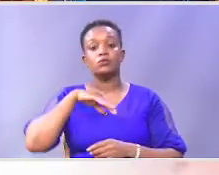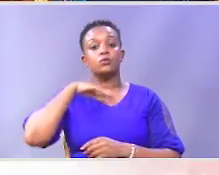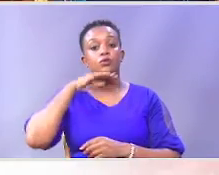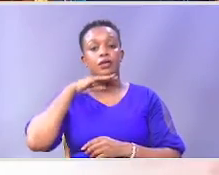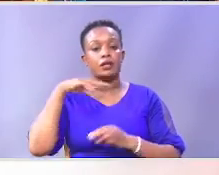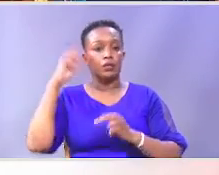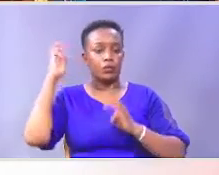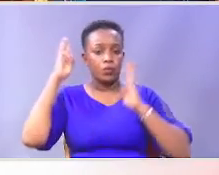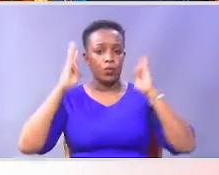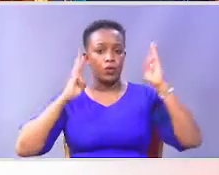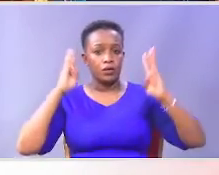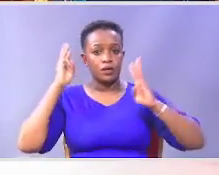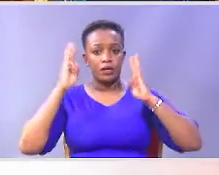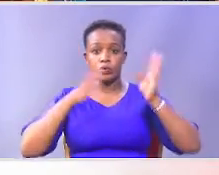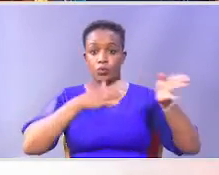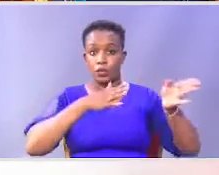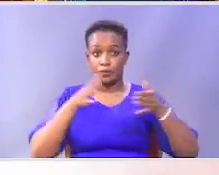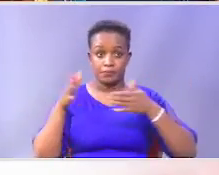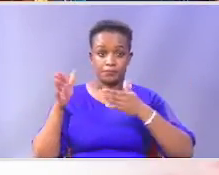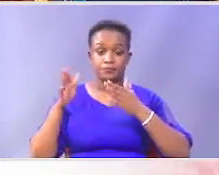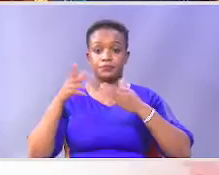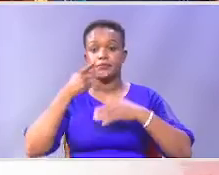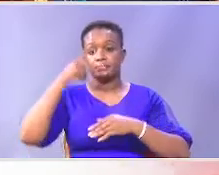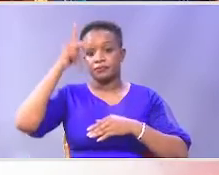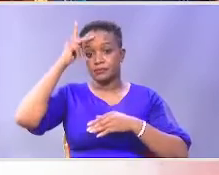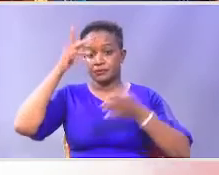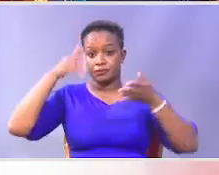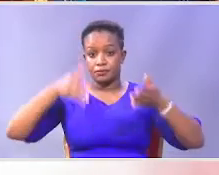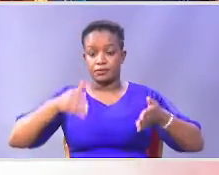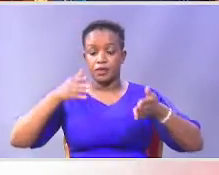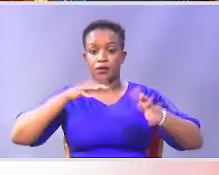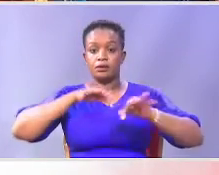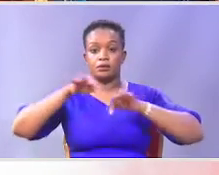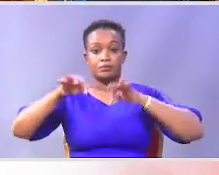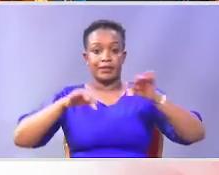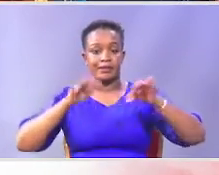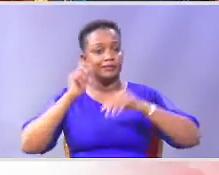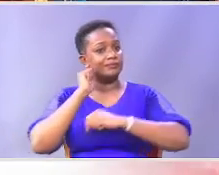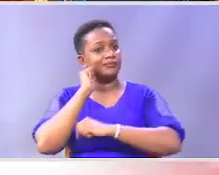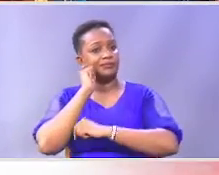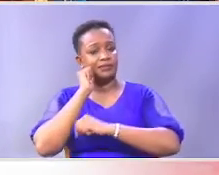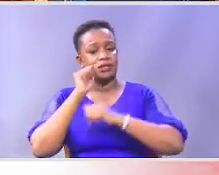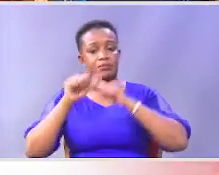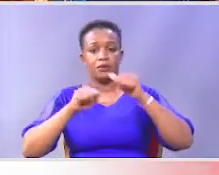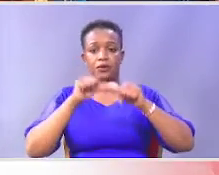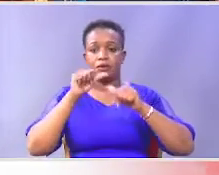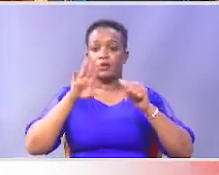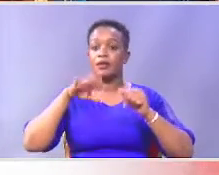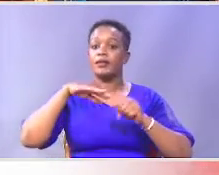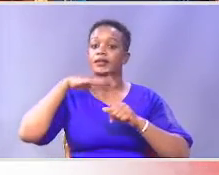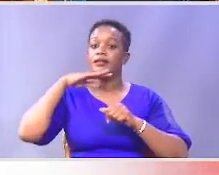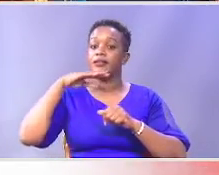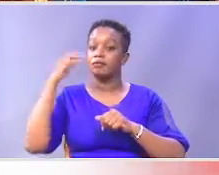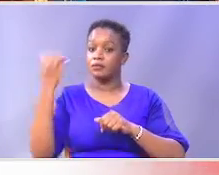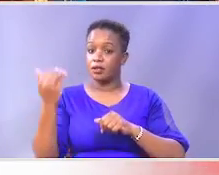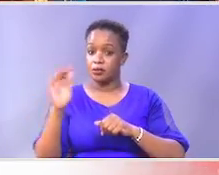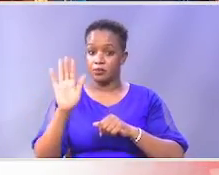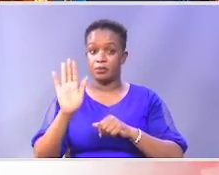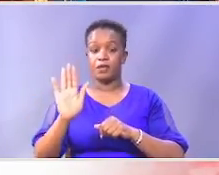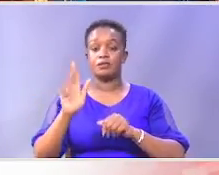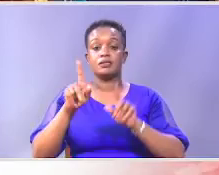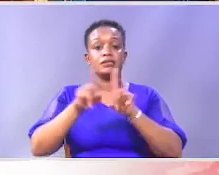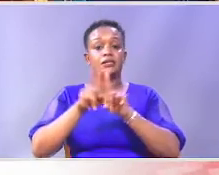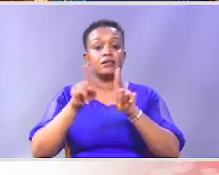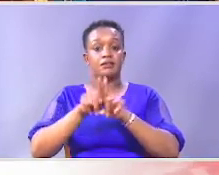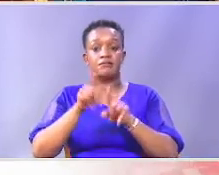kutatanisha wazazi wake Sasa wameelezea kuhuzunishwa na kifo Cha mwanao shadraibet karonei ambaye ni